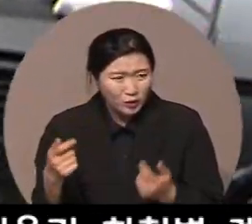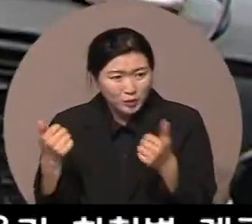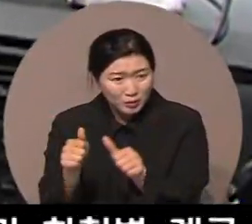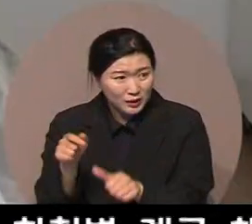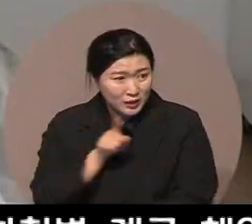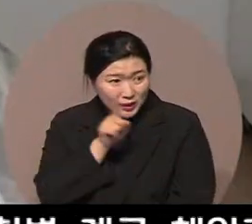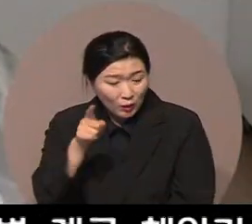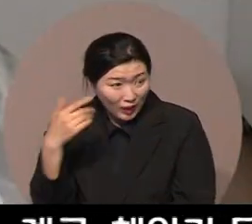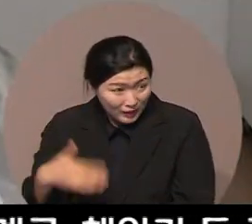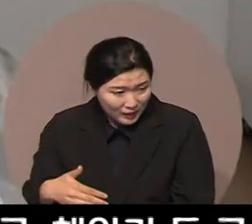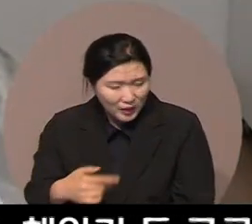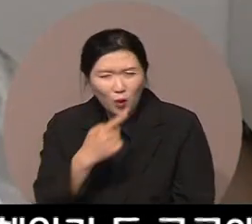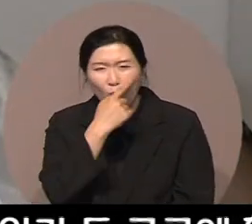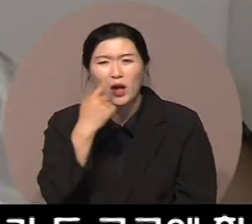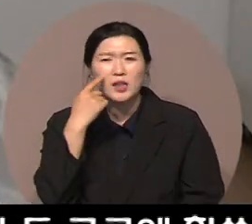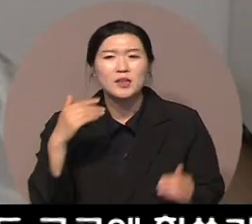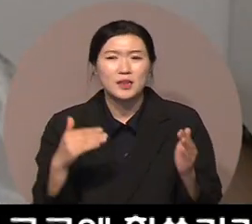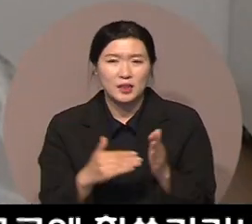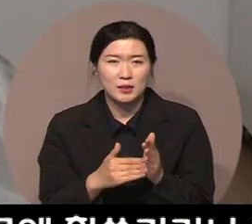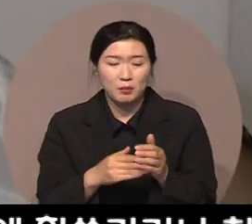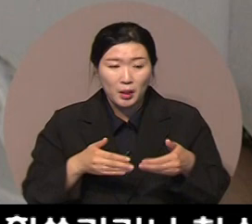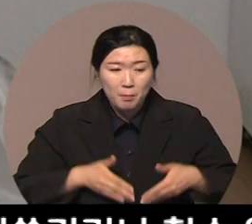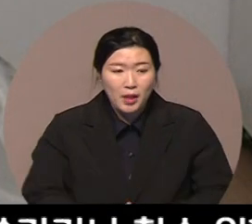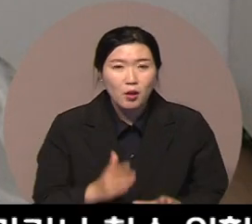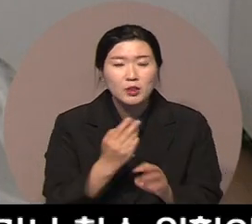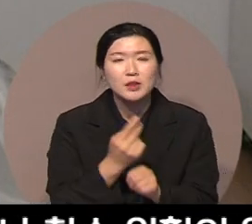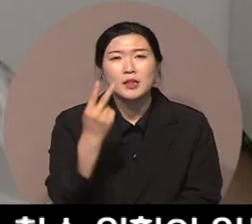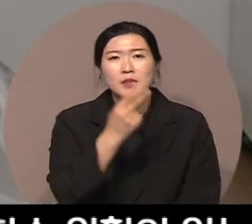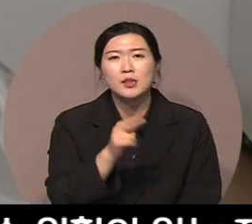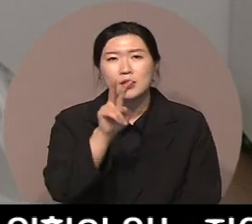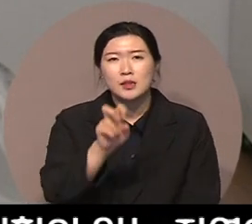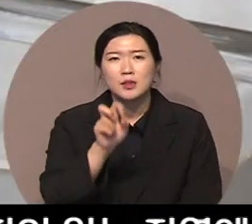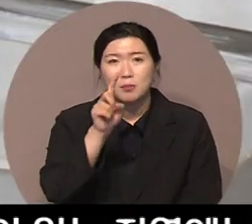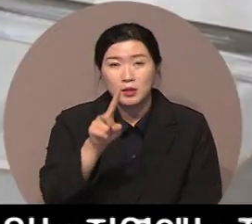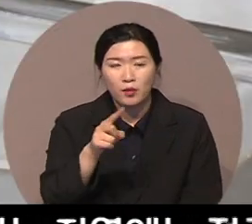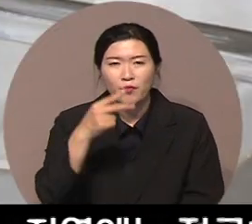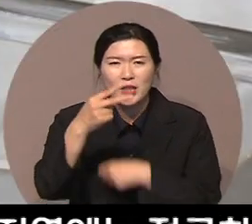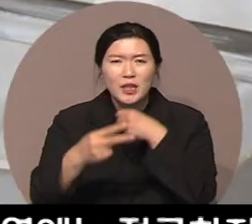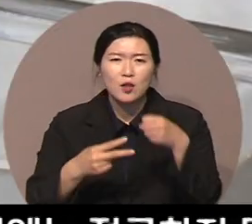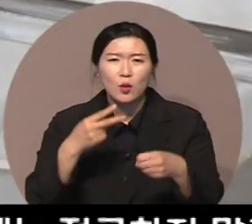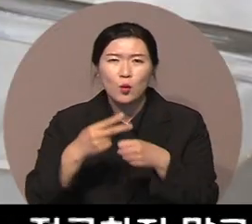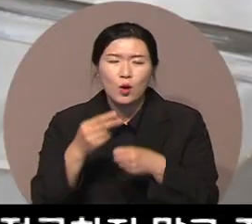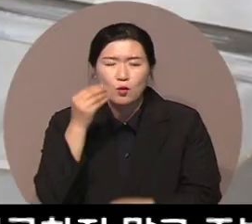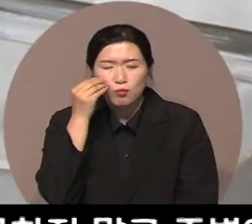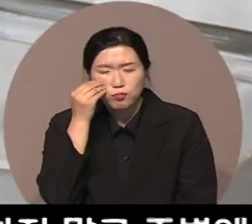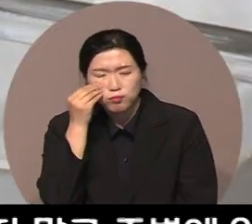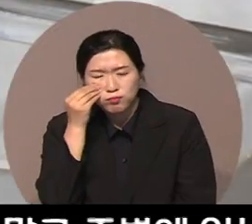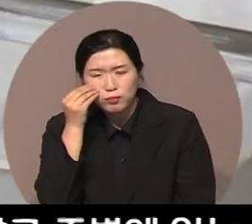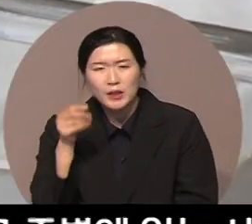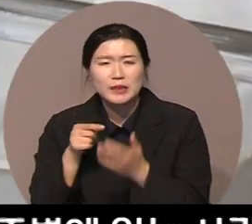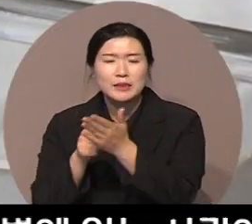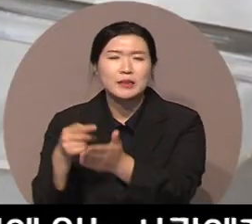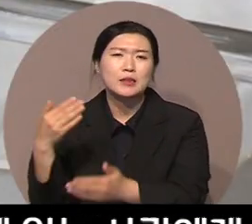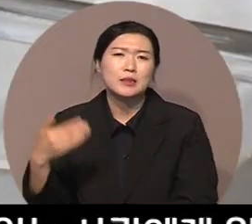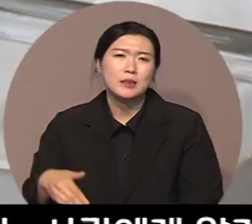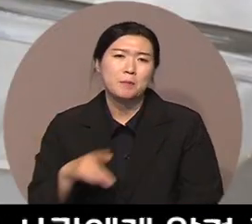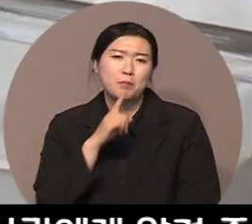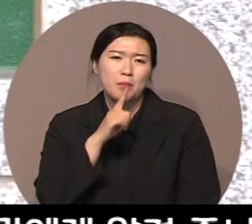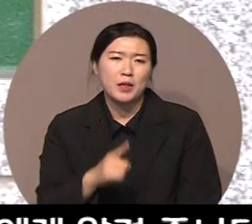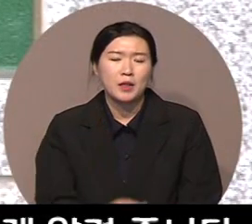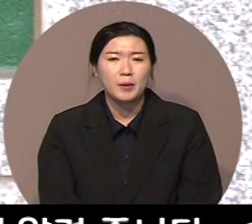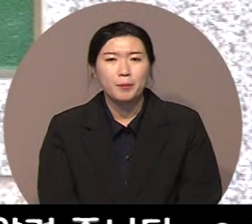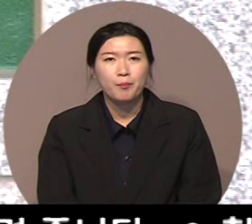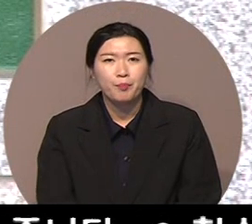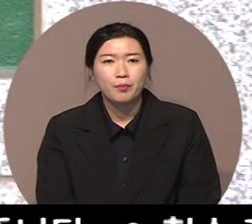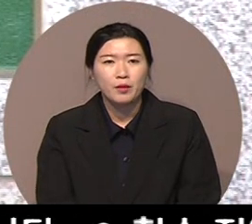드러났습니다 2021년 1월에 아이가 태어났지만 2년 넘게 출생신고를 하지 않았던 겁니다